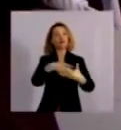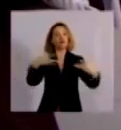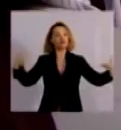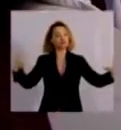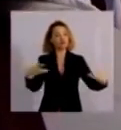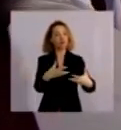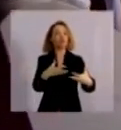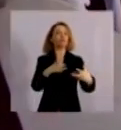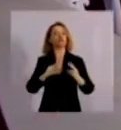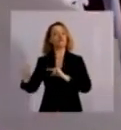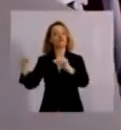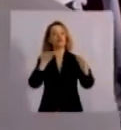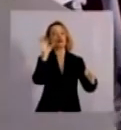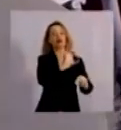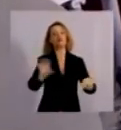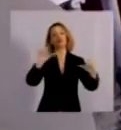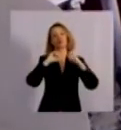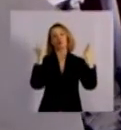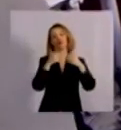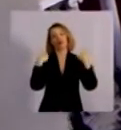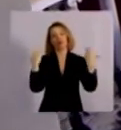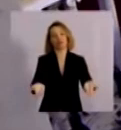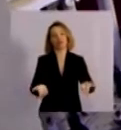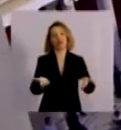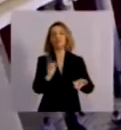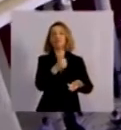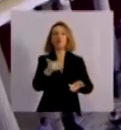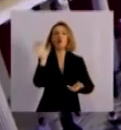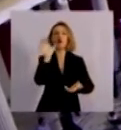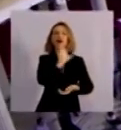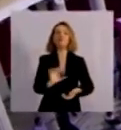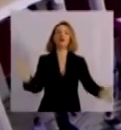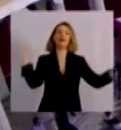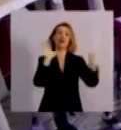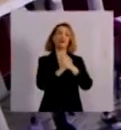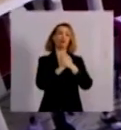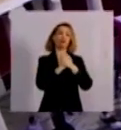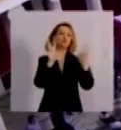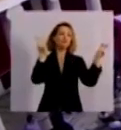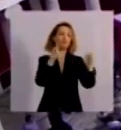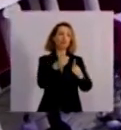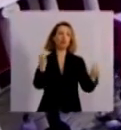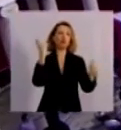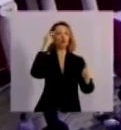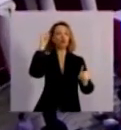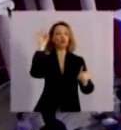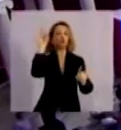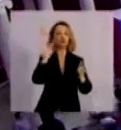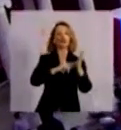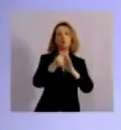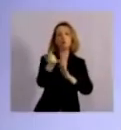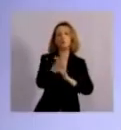ευρωπαϊκή οικογένεια. Είναι μια ένωση που δεν είναι μόνο οικονομική και πολιτική. Είναι